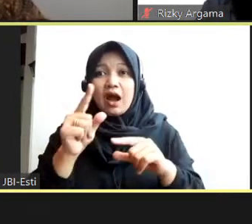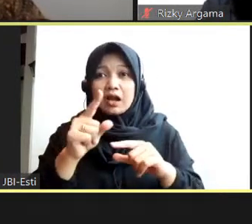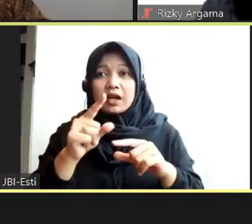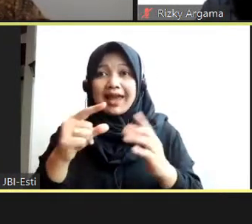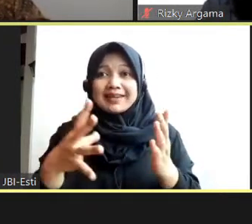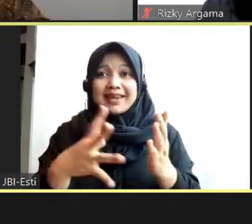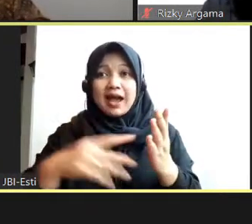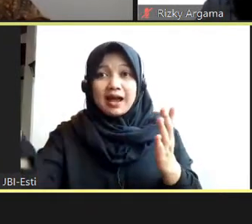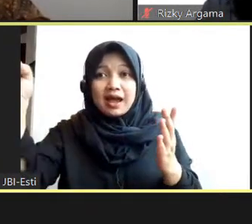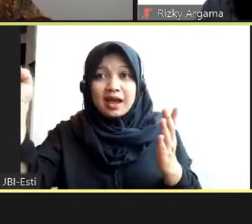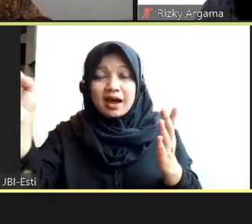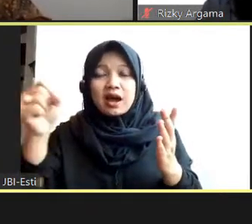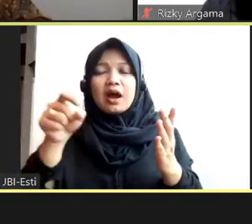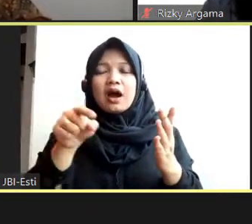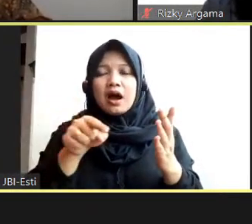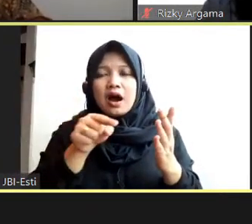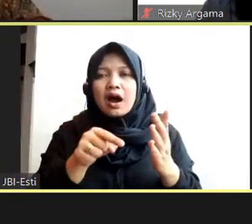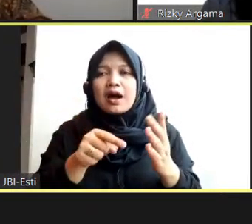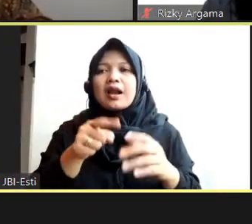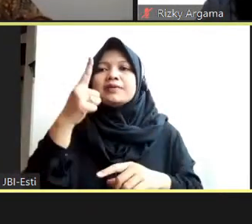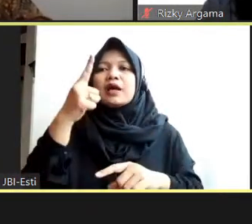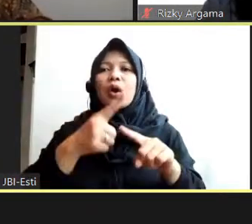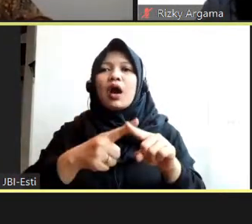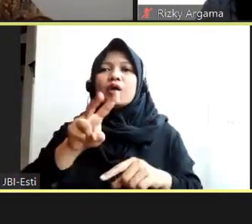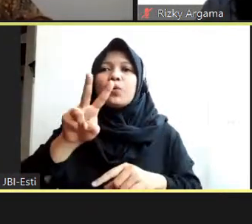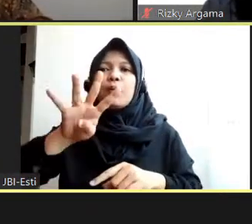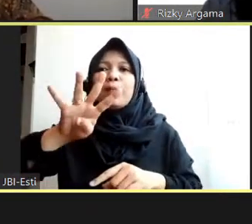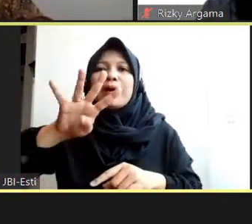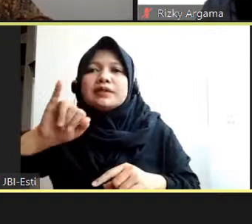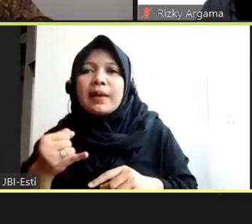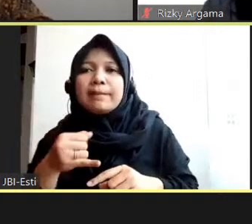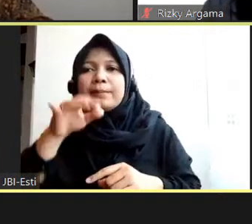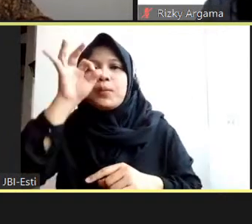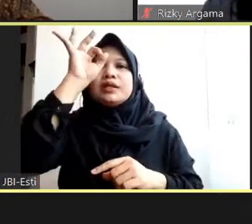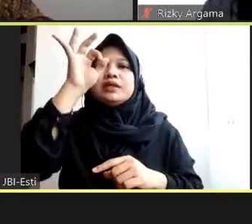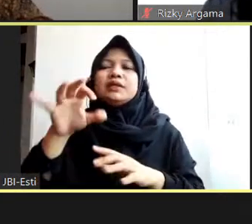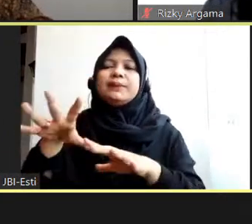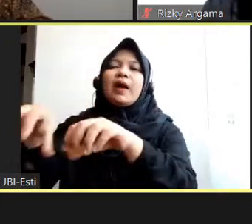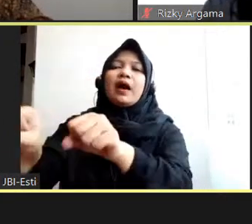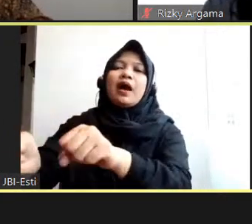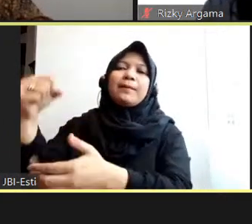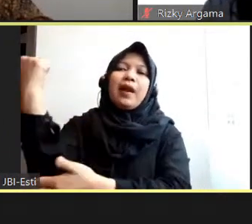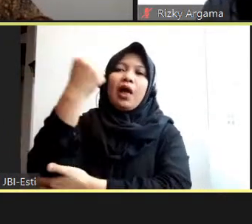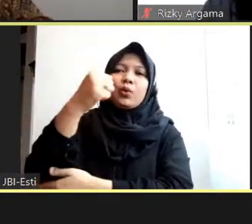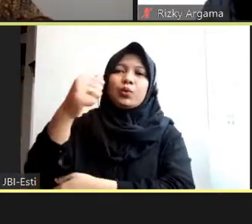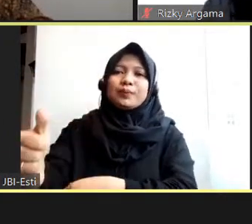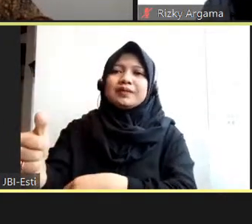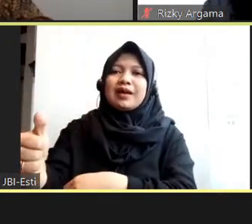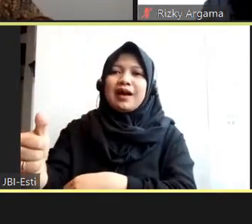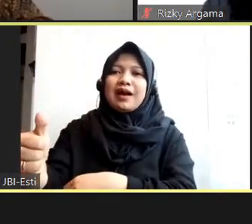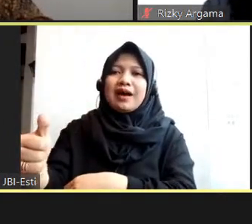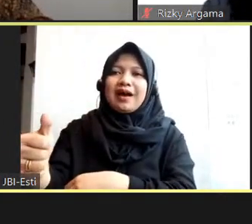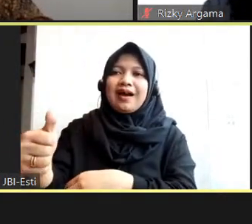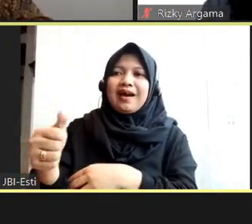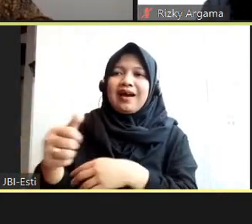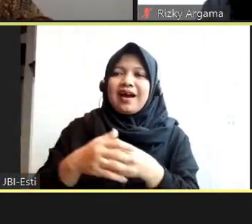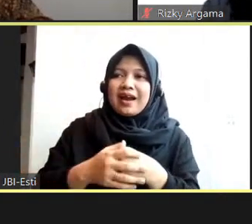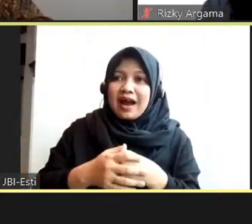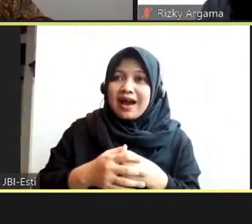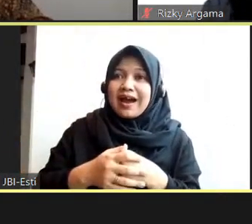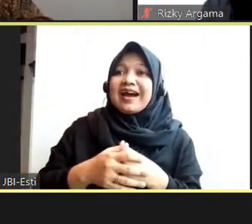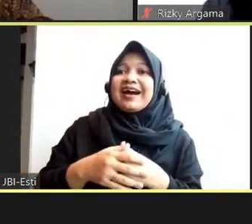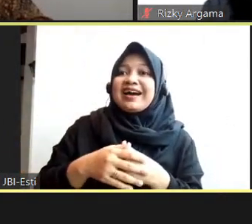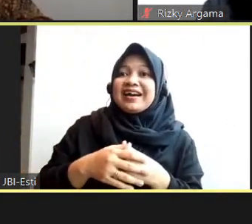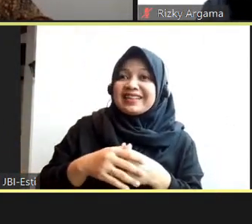jam pelakunya ditangkap oleh kepolisian. Nah, itu kita melihat ada yang 1 tahun sampai hari ini